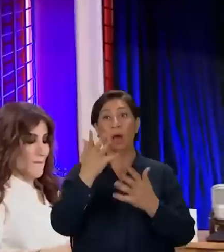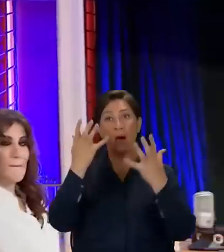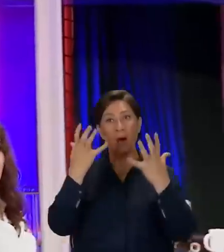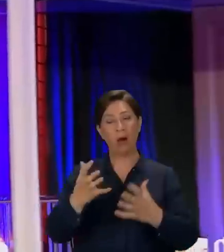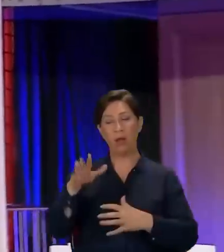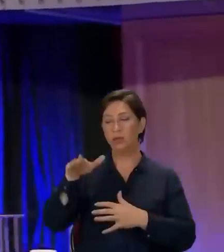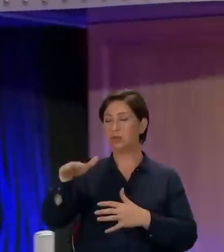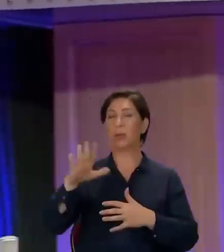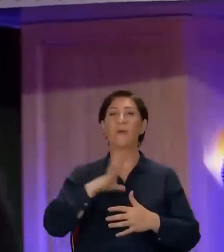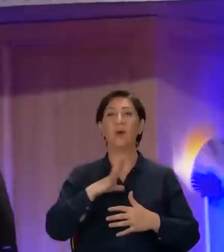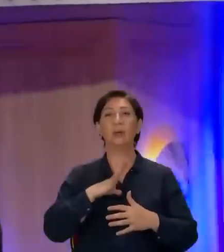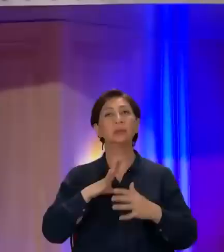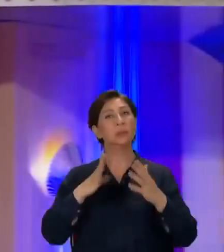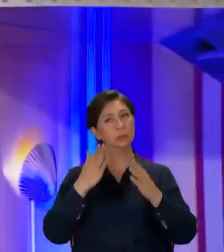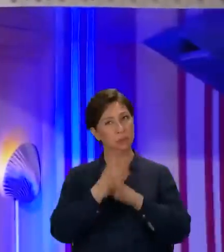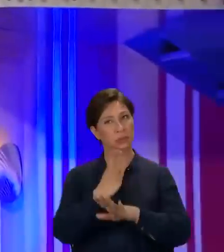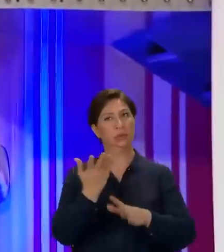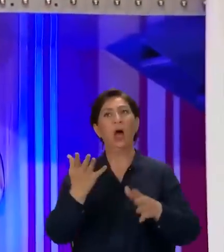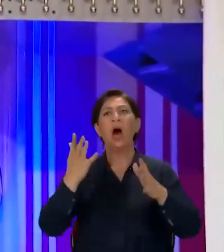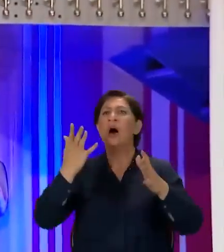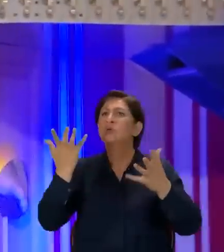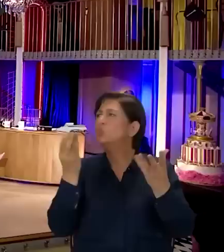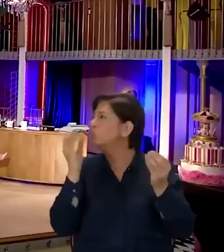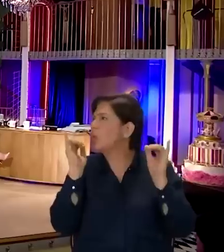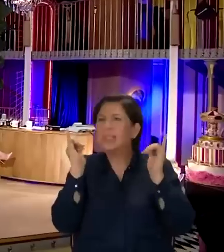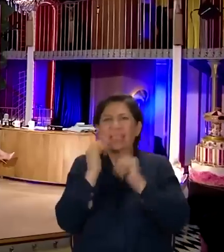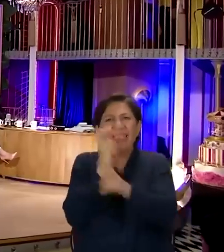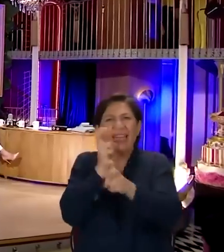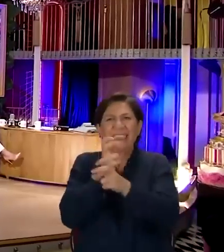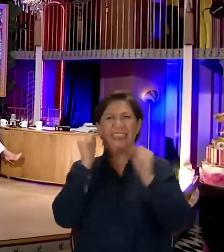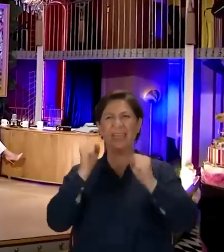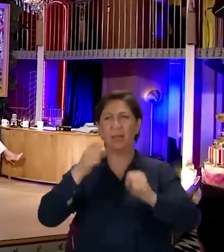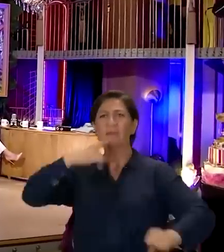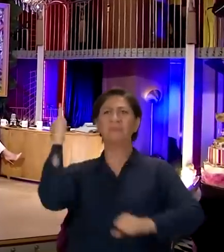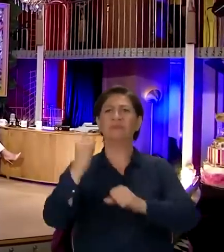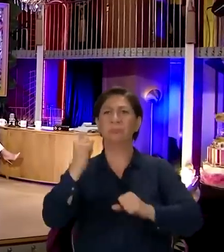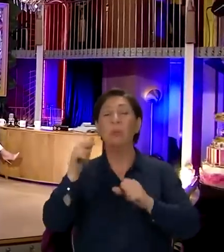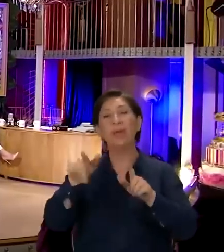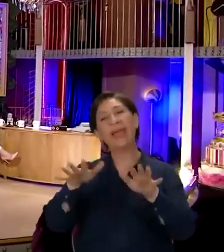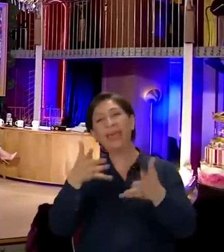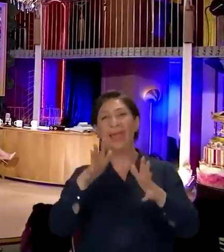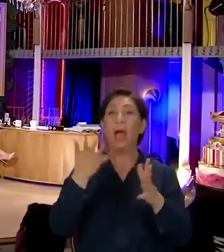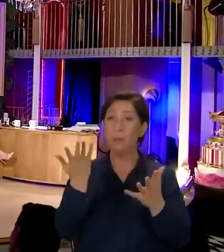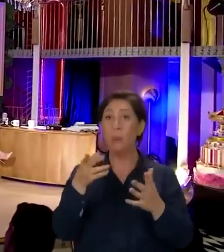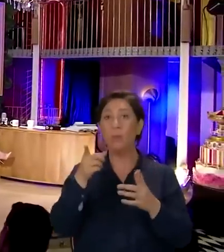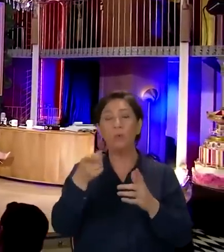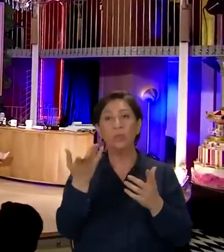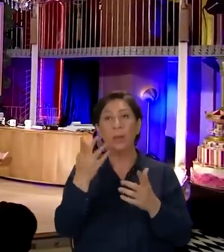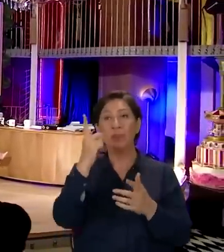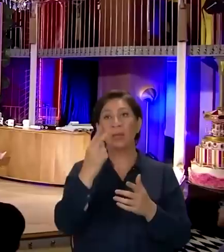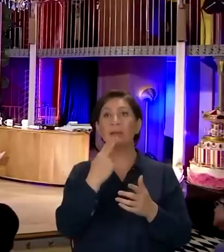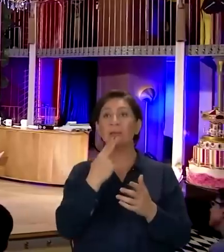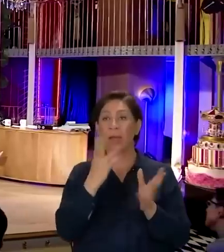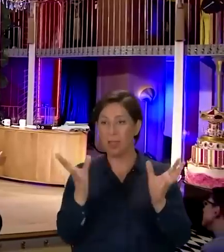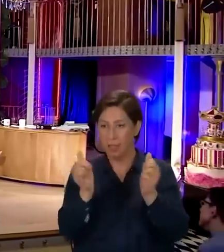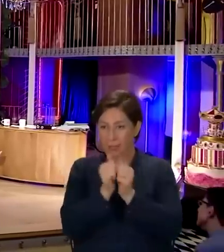ağır aşağılamalar vardı. Çok yani çok haince, çok sertti. Bu yine fena değil ama burada da böyle bir kadınlar